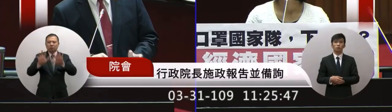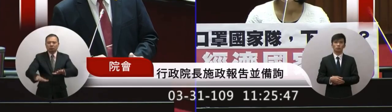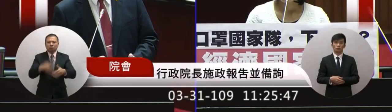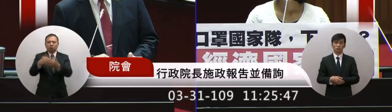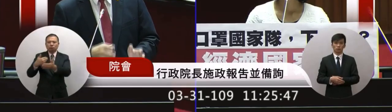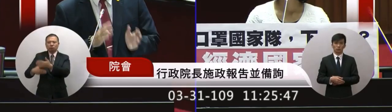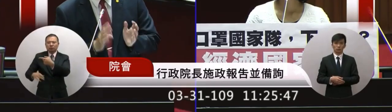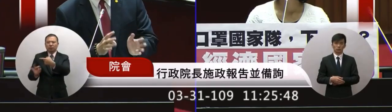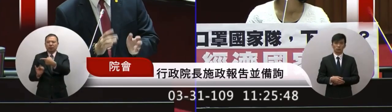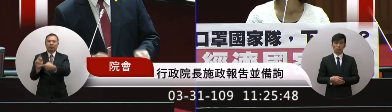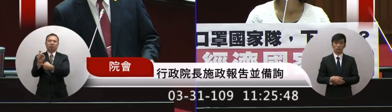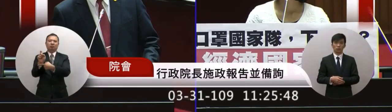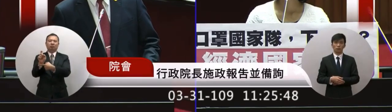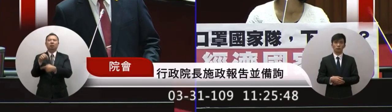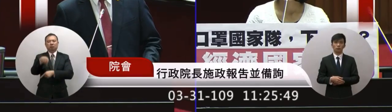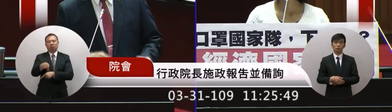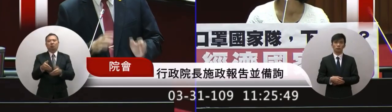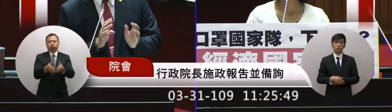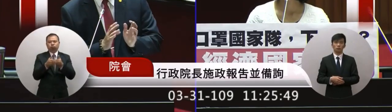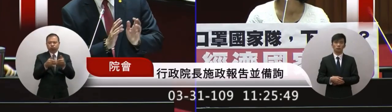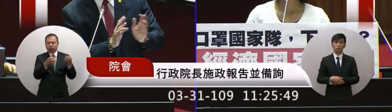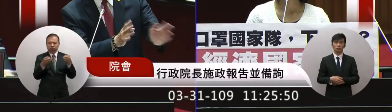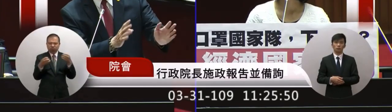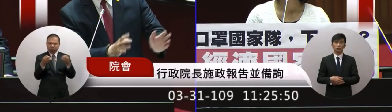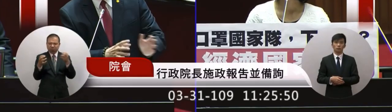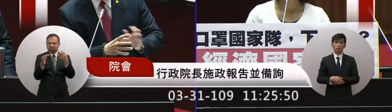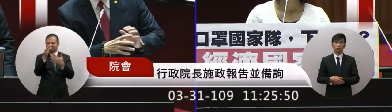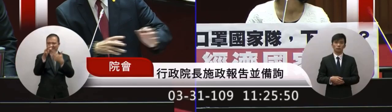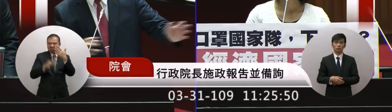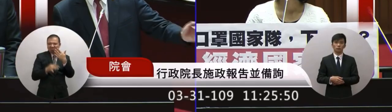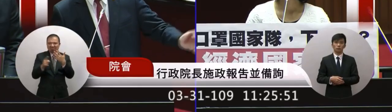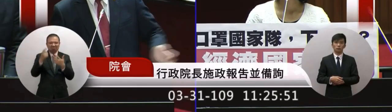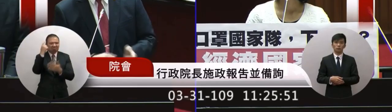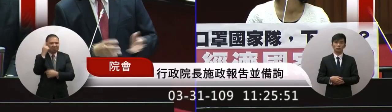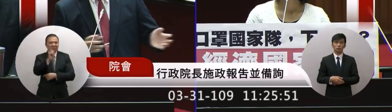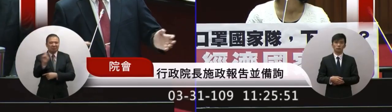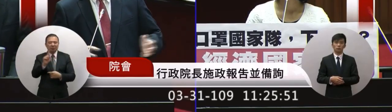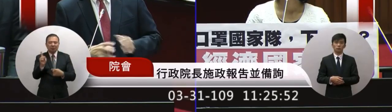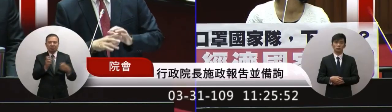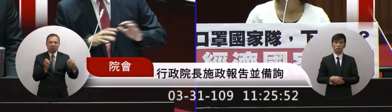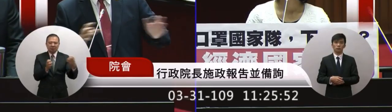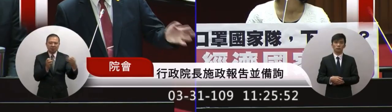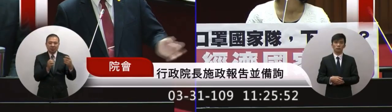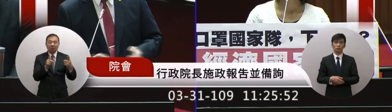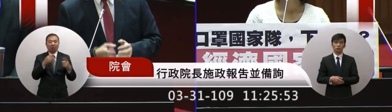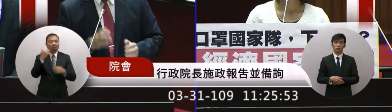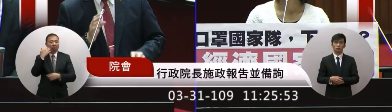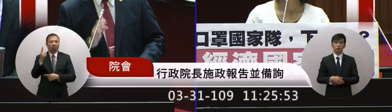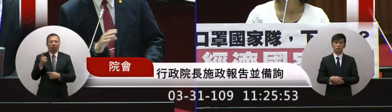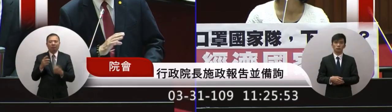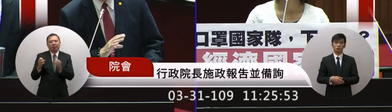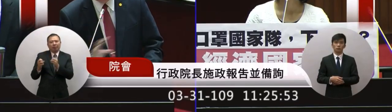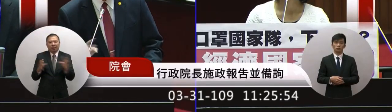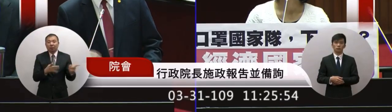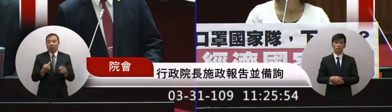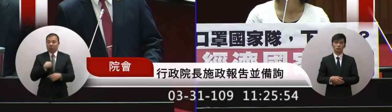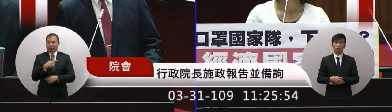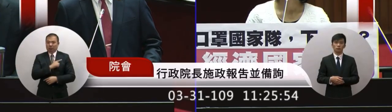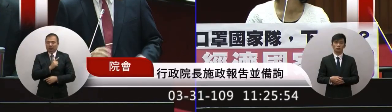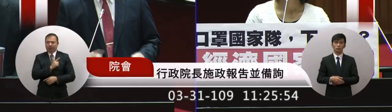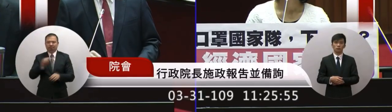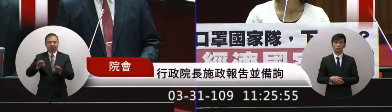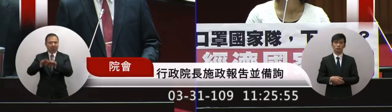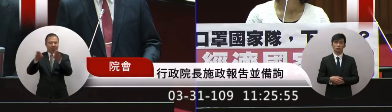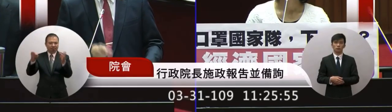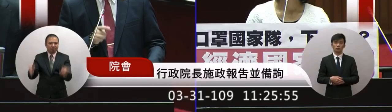拢要有策略啦，要有谈判策略，是啊，讲安尼无多，咱家己来做一个自主的这个外送